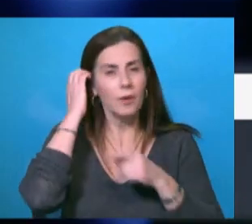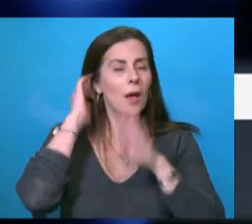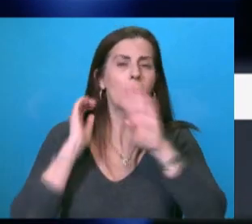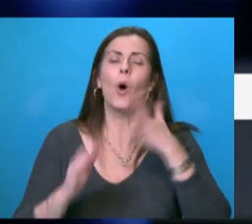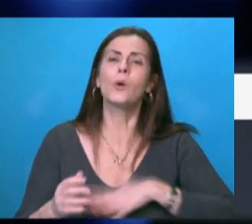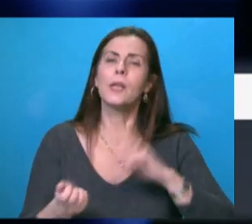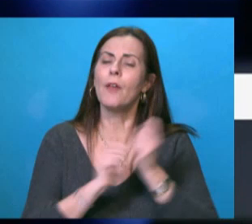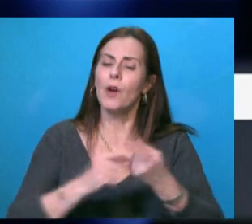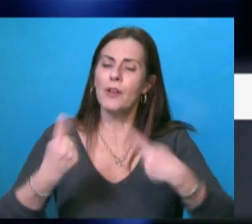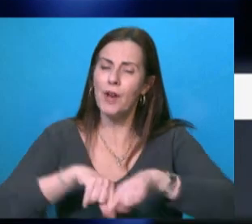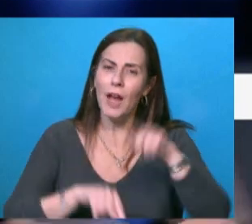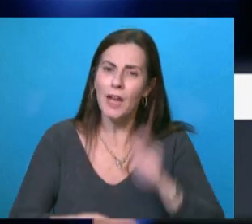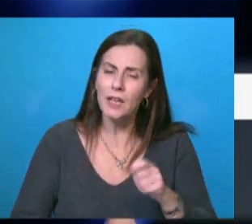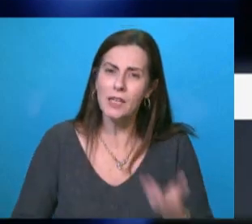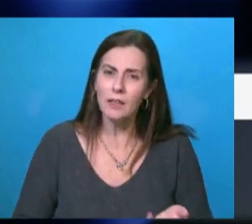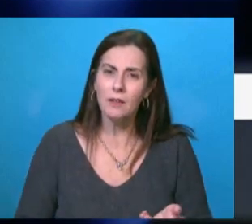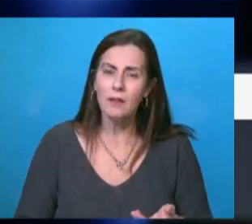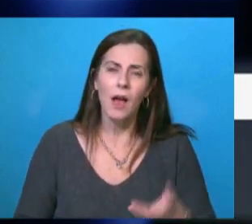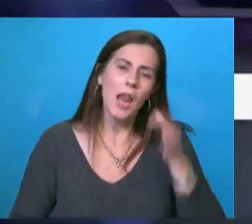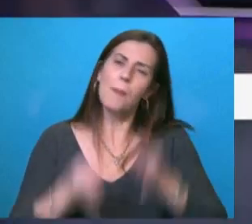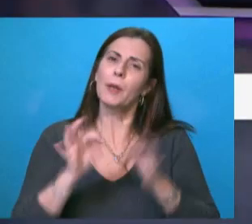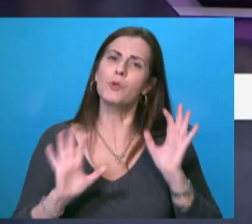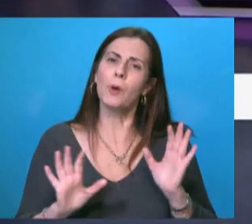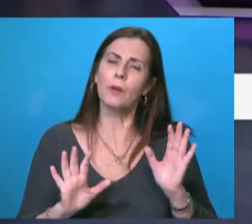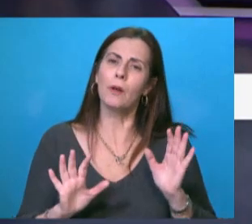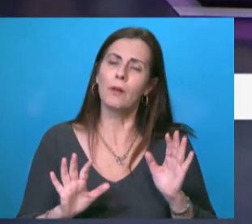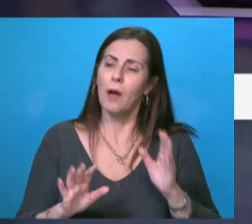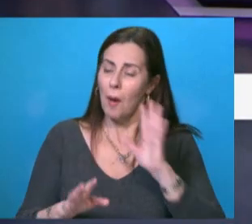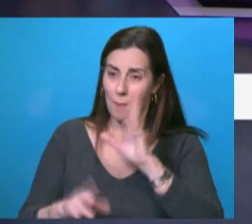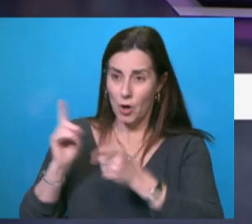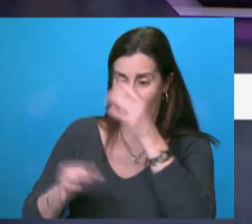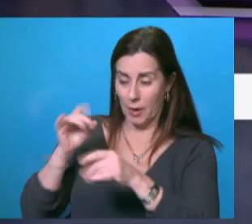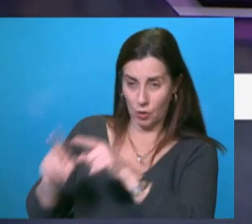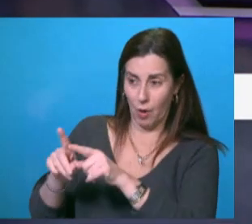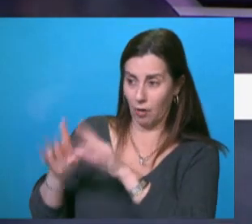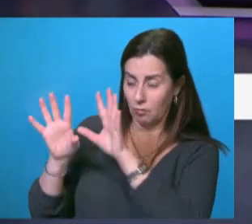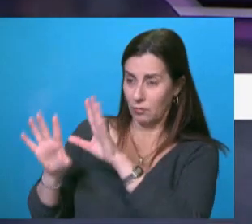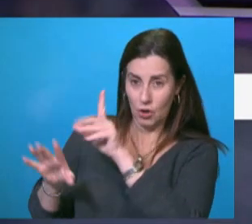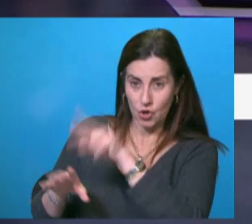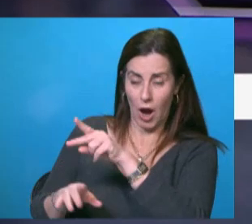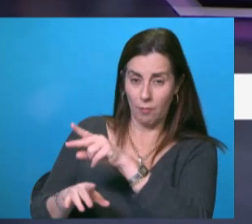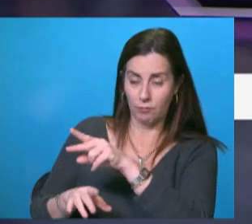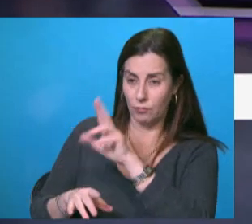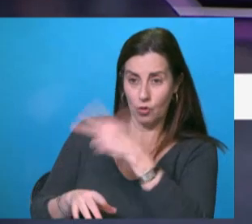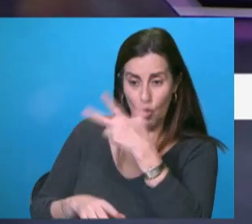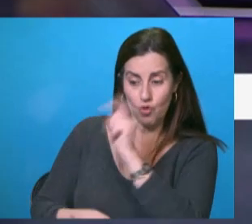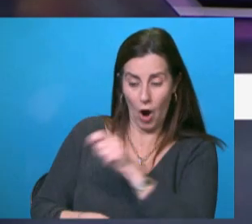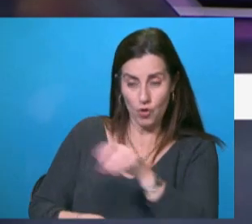ועדת הכנסת לבית משפט, להעתיק את המשפט מבית המשפט ששם מקורו עם שלושה שופטים